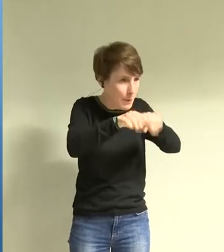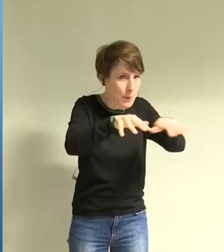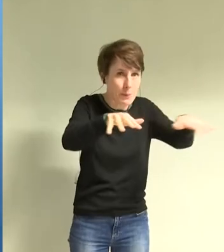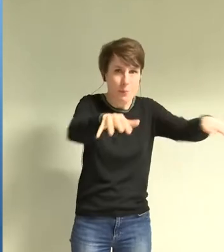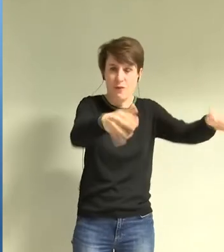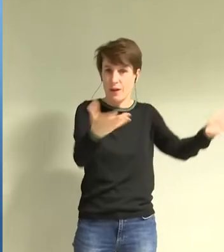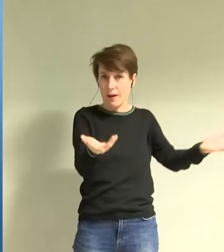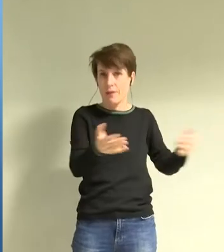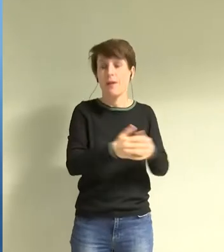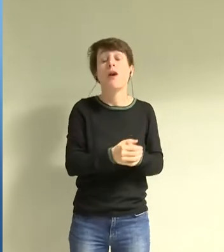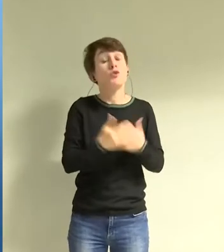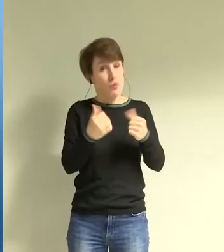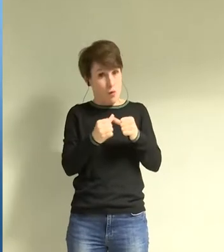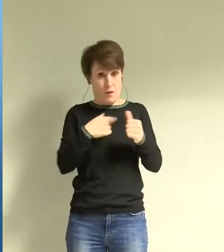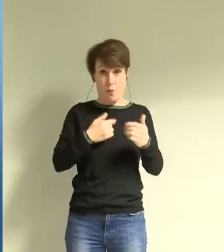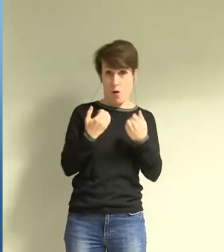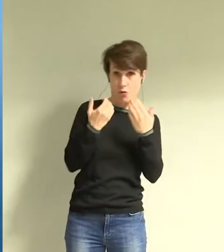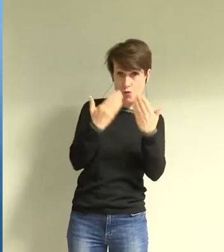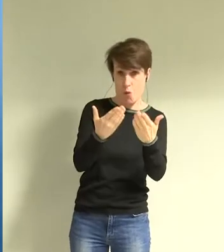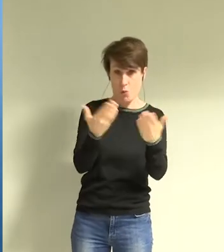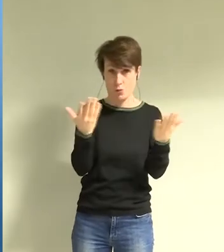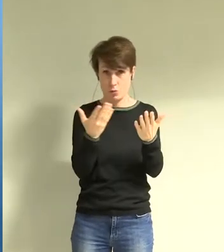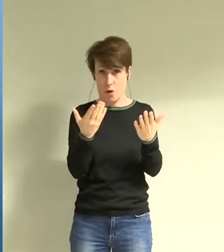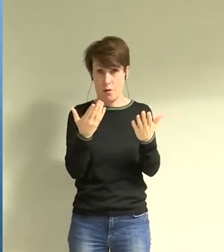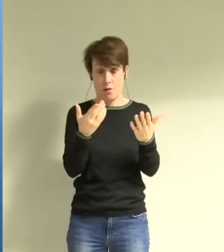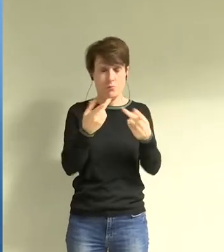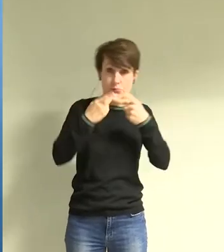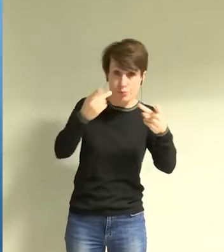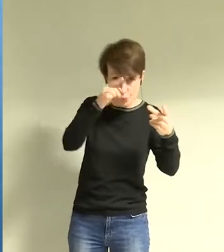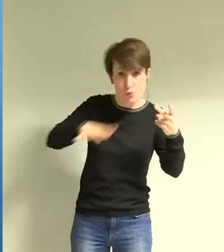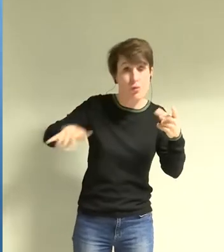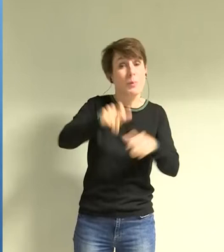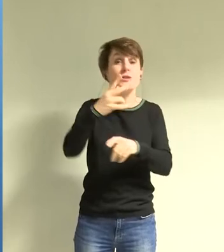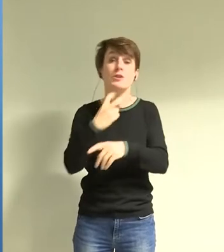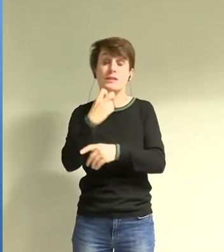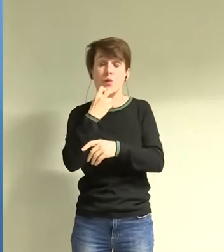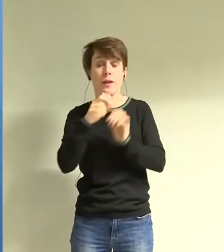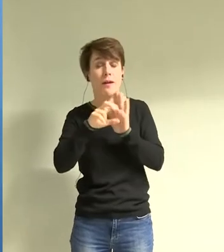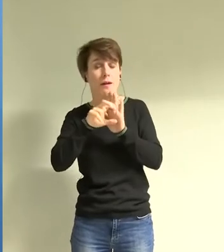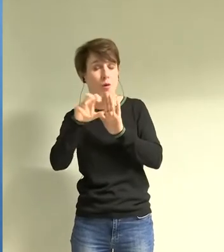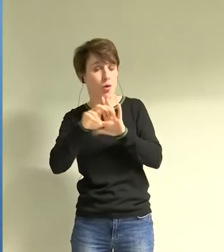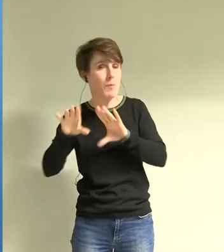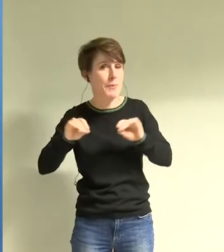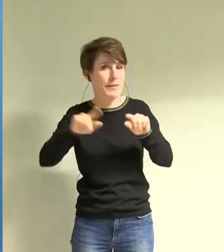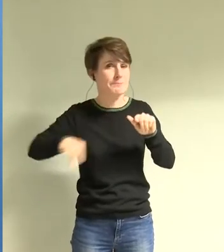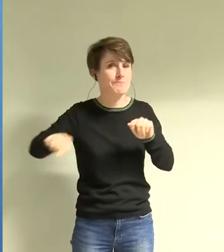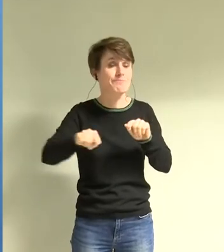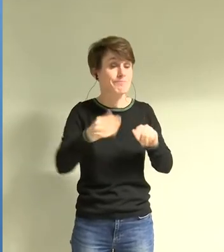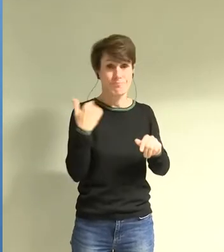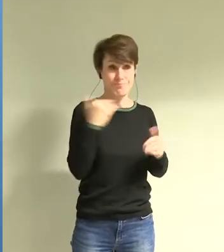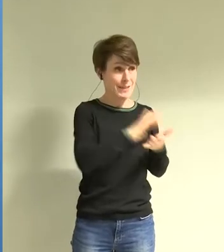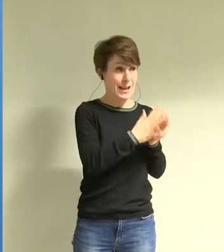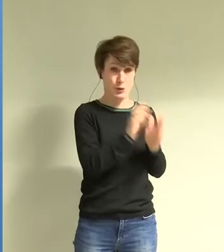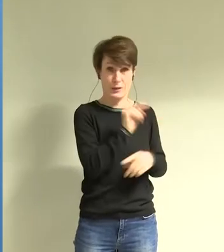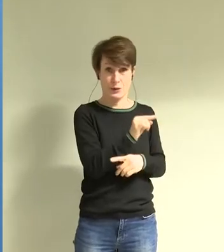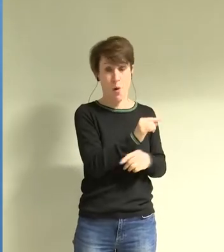voeu pour m'adresser aux grenobloise et aux grenoblois dernièrement une de ces associations une de ces associations revendiquent une pétition de